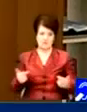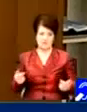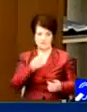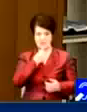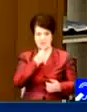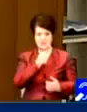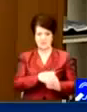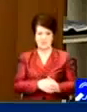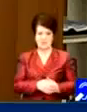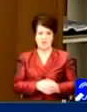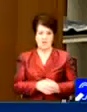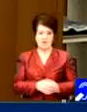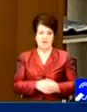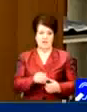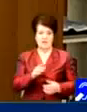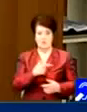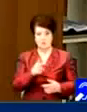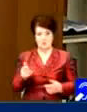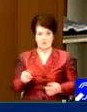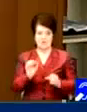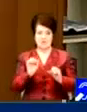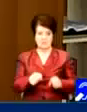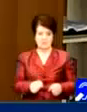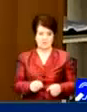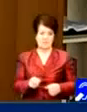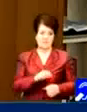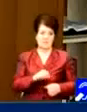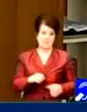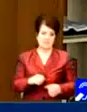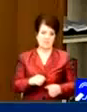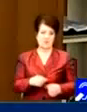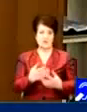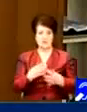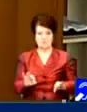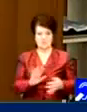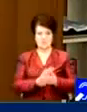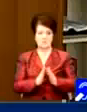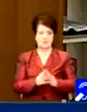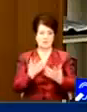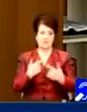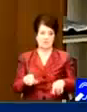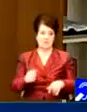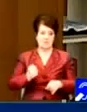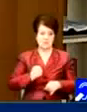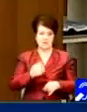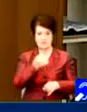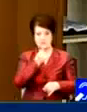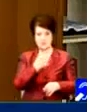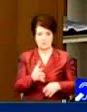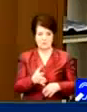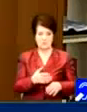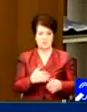încercări. Unora noi le putem face față singuri, altora din păcate nu. Iată, într-un